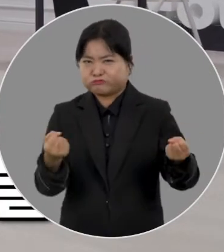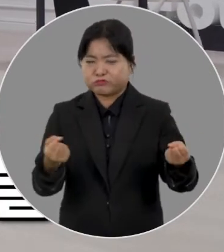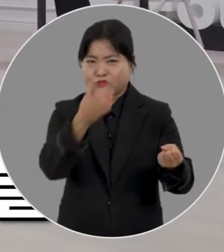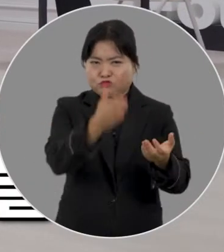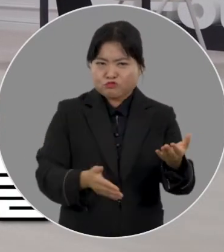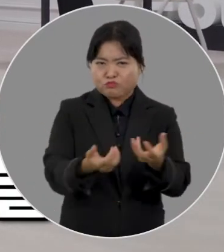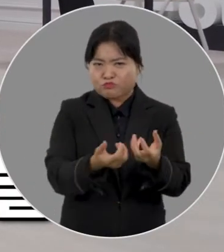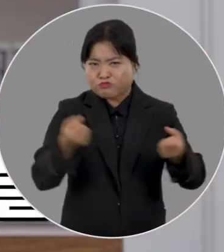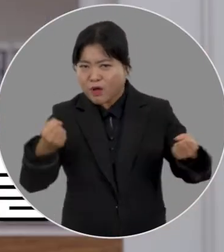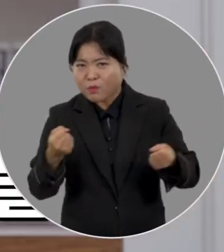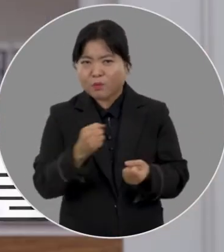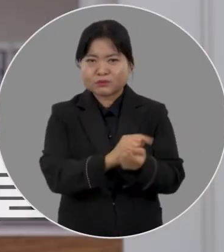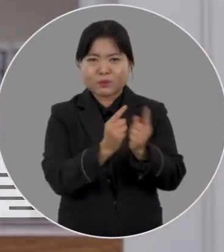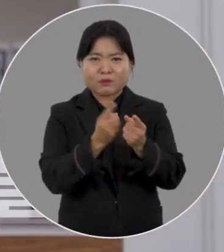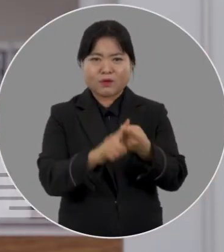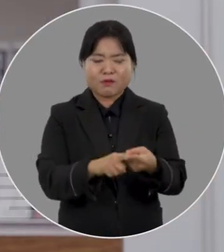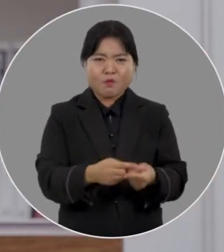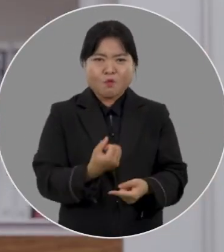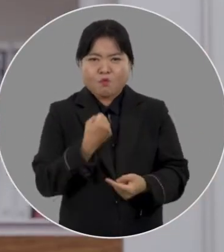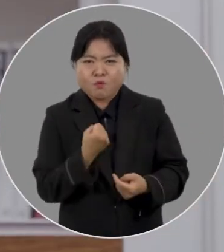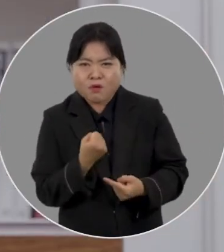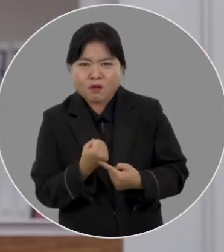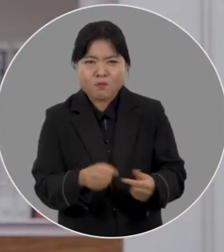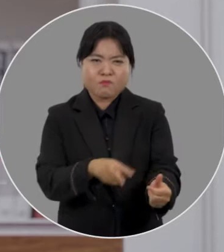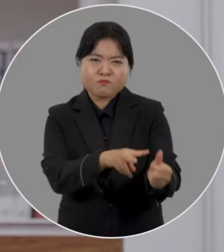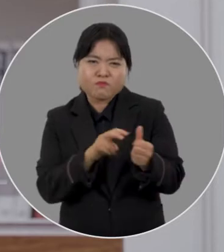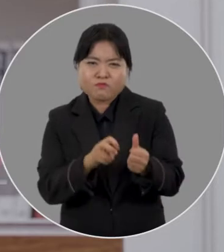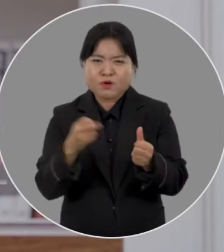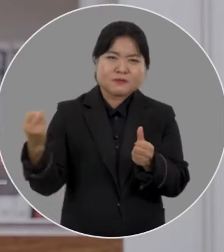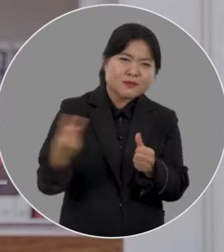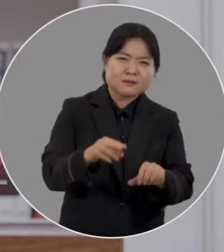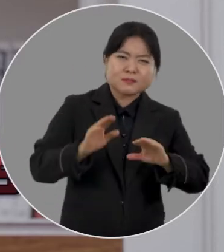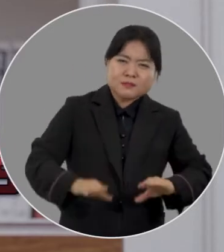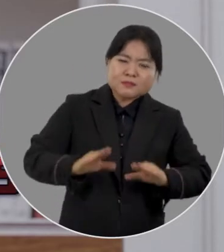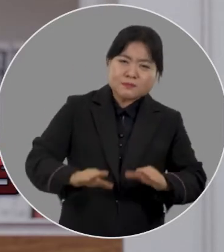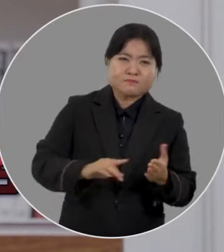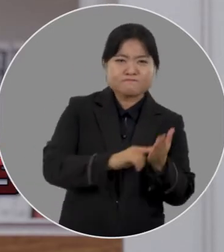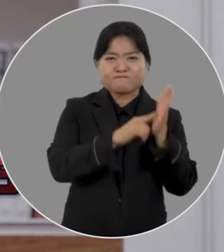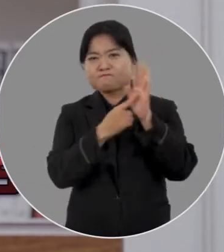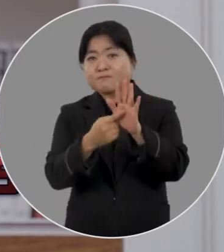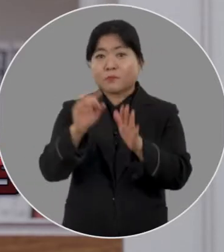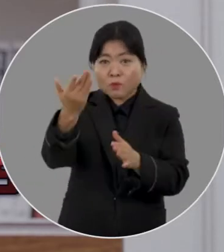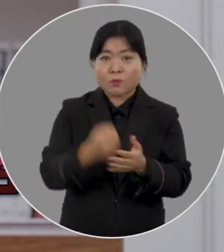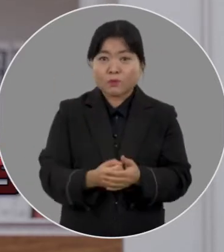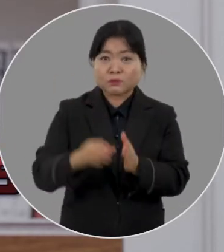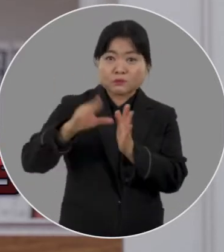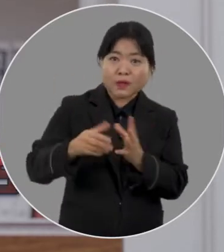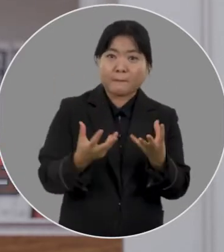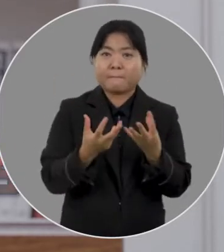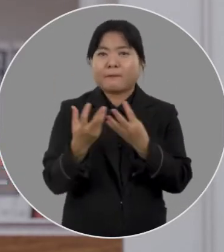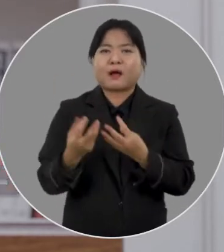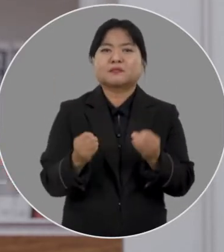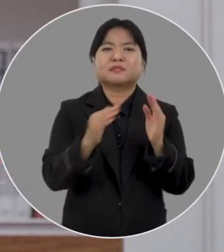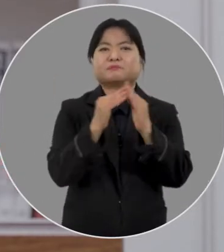서로를 구분하고 그리고 서로에 대한 원한과 미움을 다시 현대적인 맥락에서 되살리고, 그